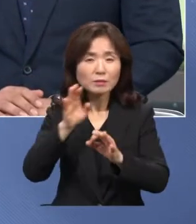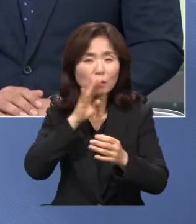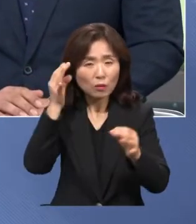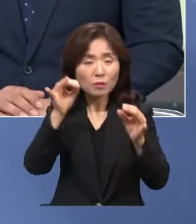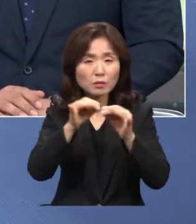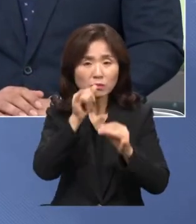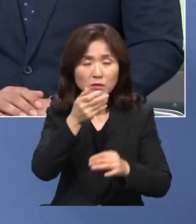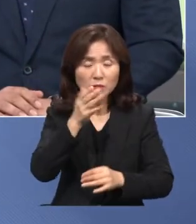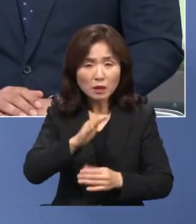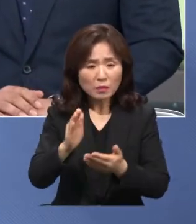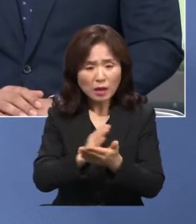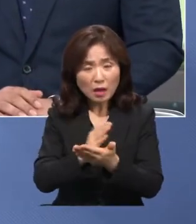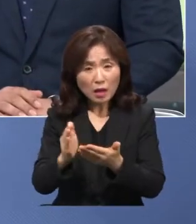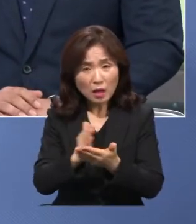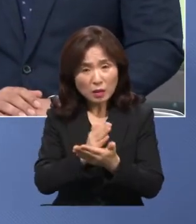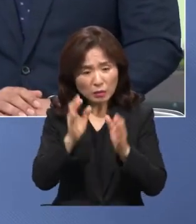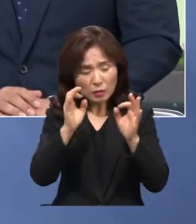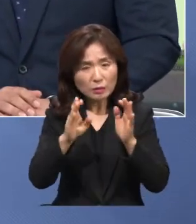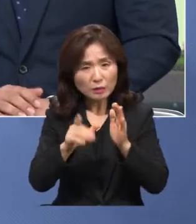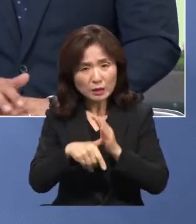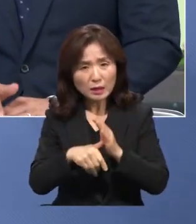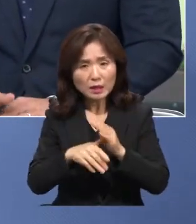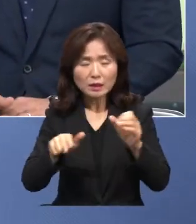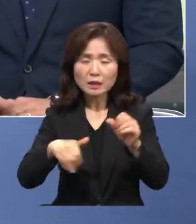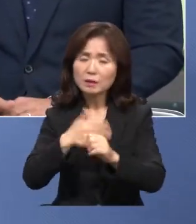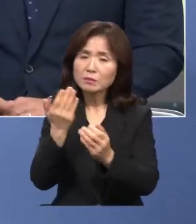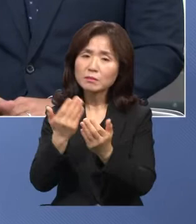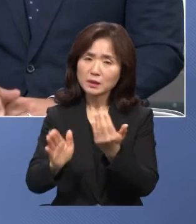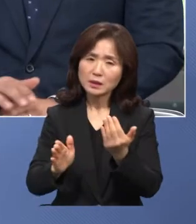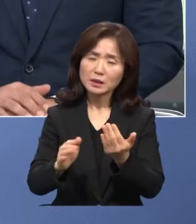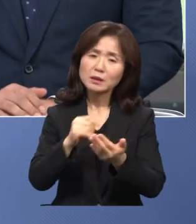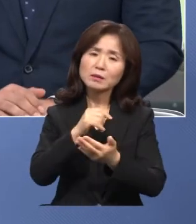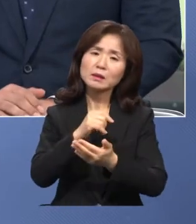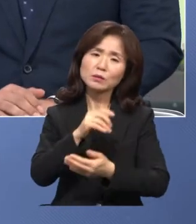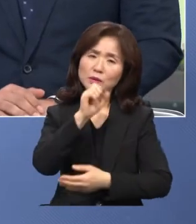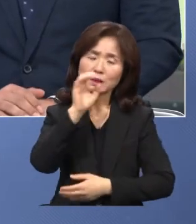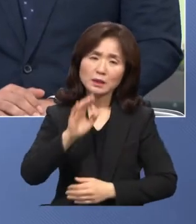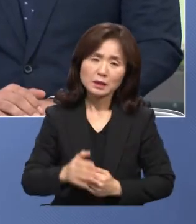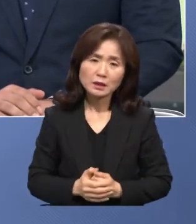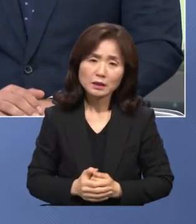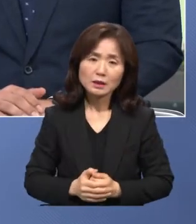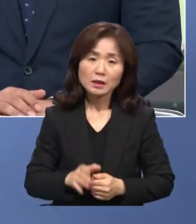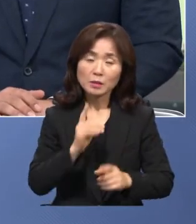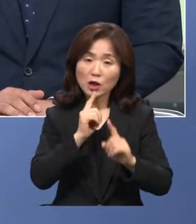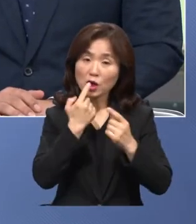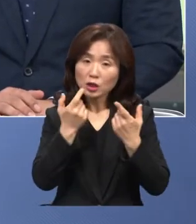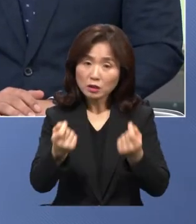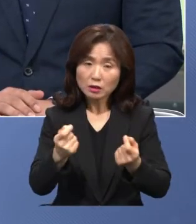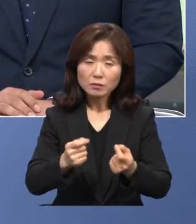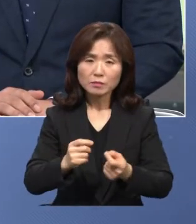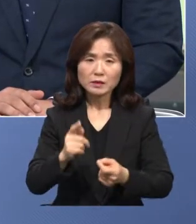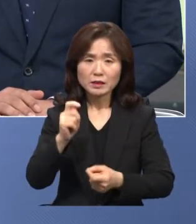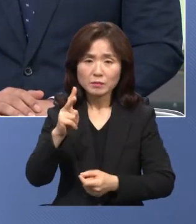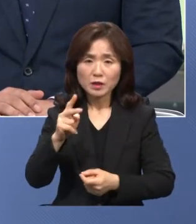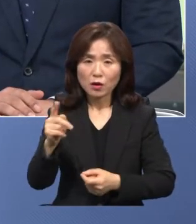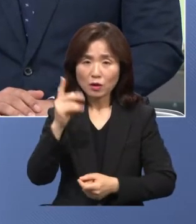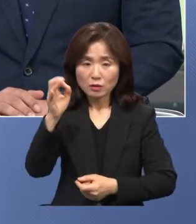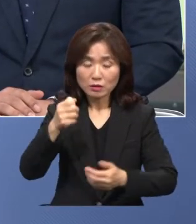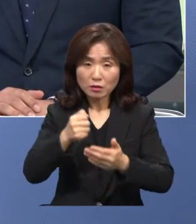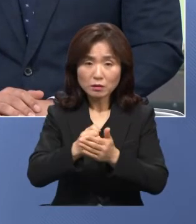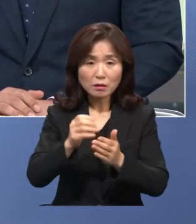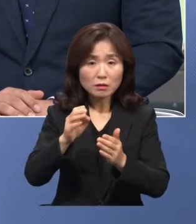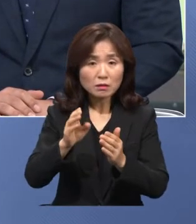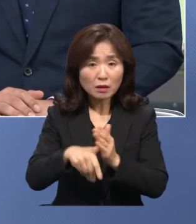수신료 배분 에 현실적으로 많은 불합리한 부분이 있다는 겁니다 앞서 말씀드린대로 현재 수신료를 결정하는 과정에 ebs 는